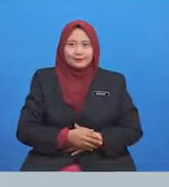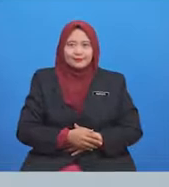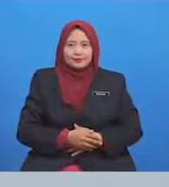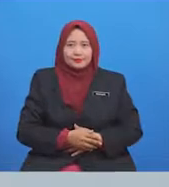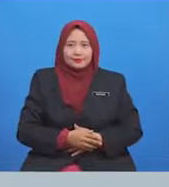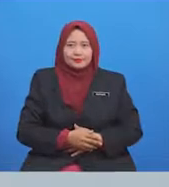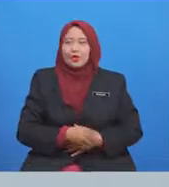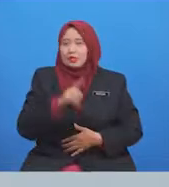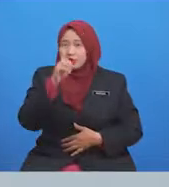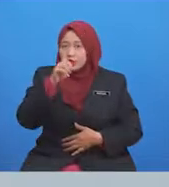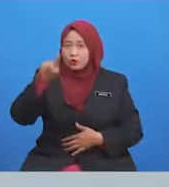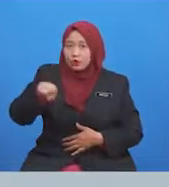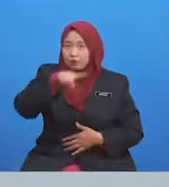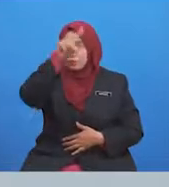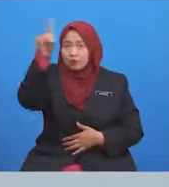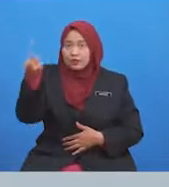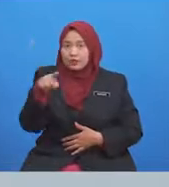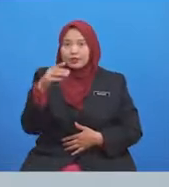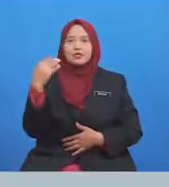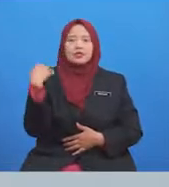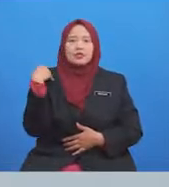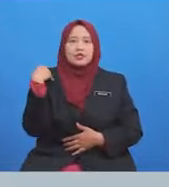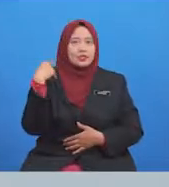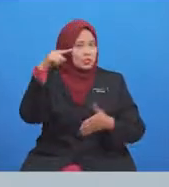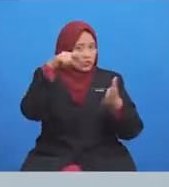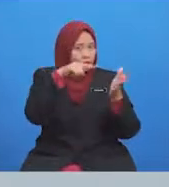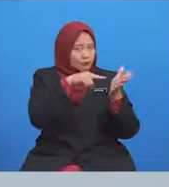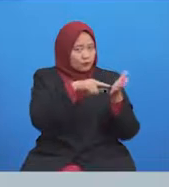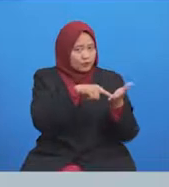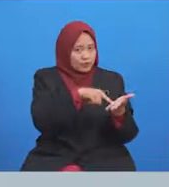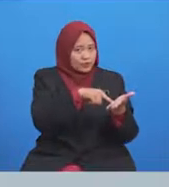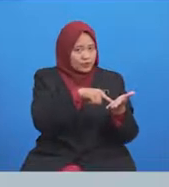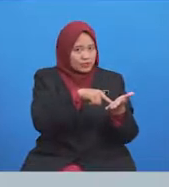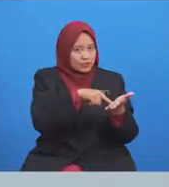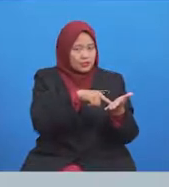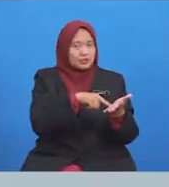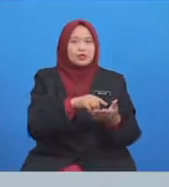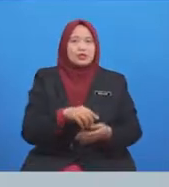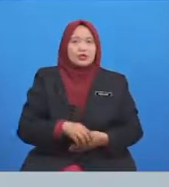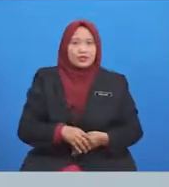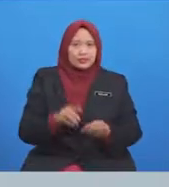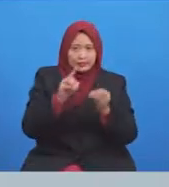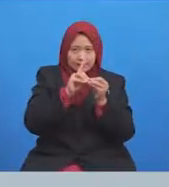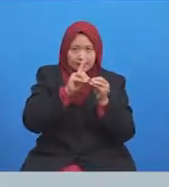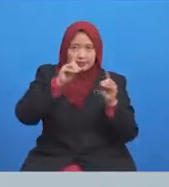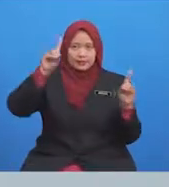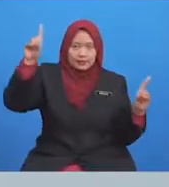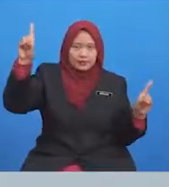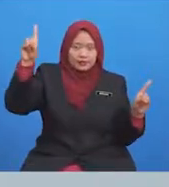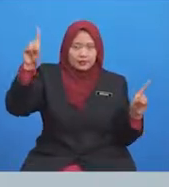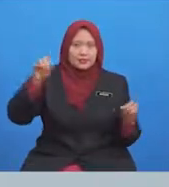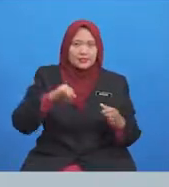Sebuah bulatan mempunyai pusat bulatan, diameter,